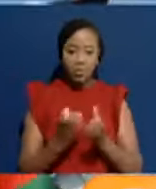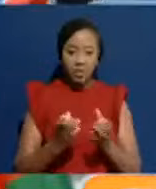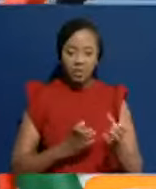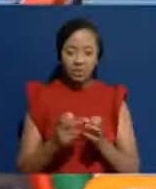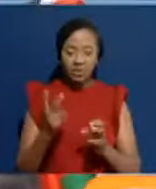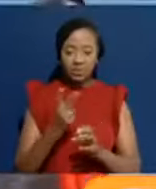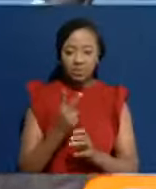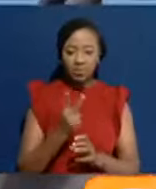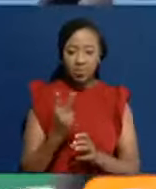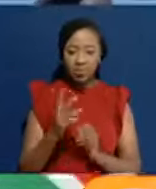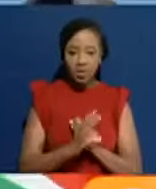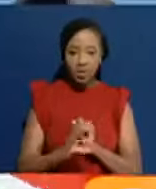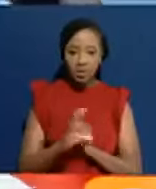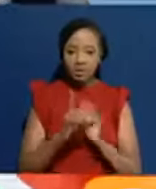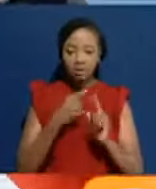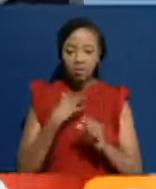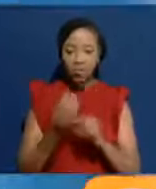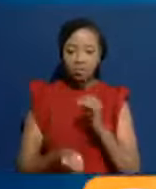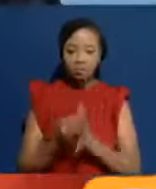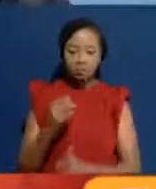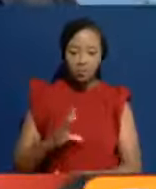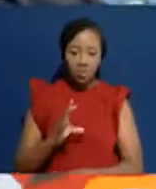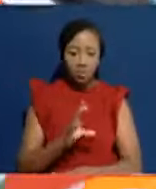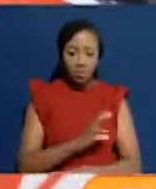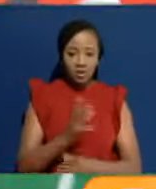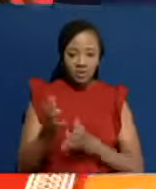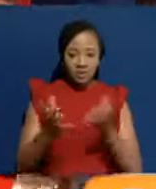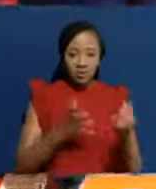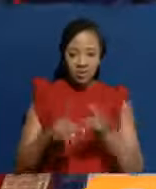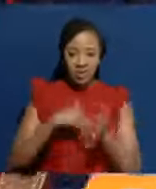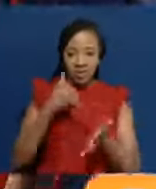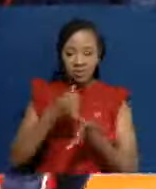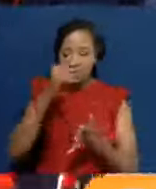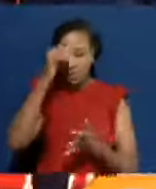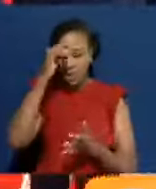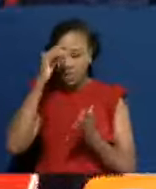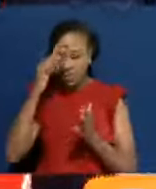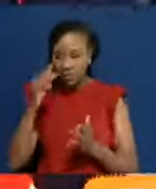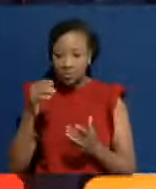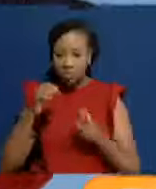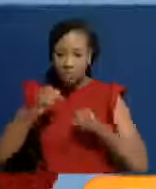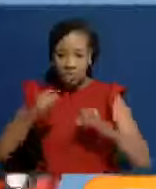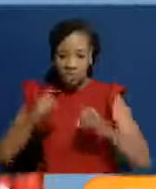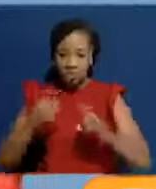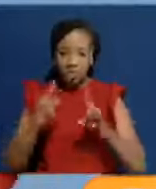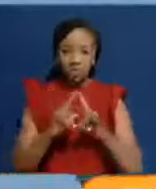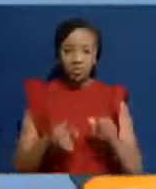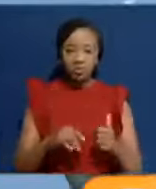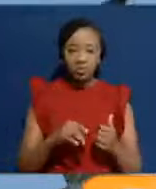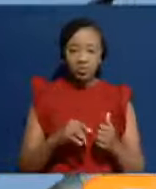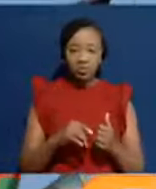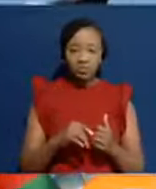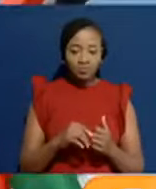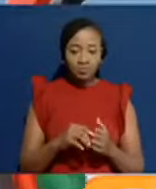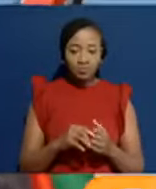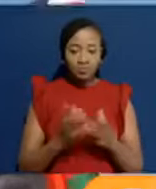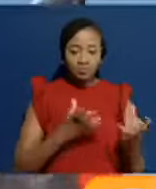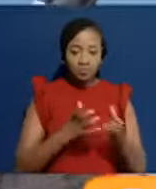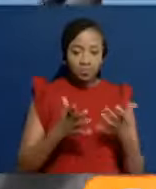pia wameazimia kubuni baraza la biashara ambalo litahusisha serikali na wafanyabiashara ambao watasaidia kuimarisha mikakati